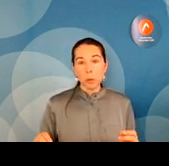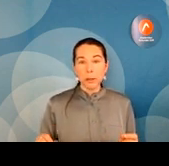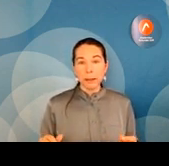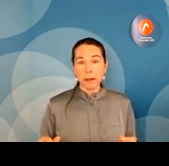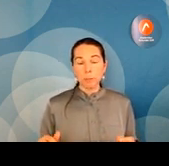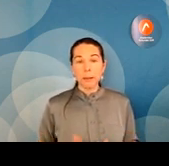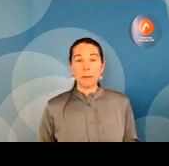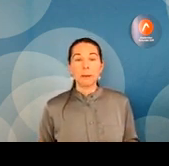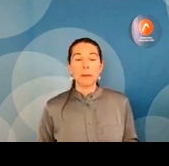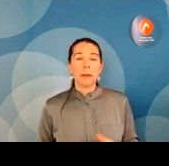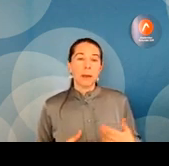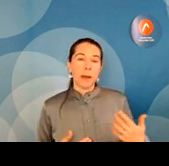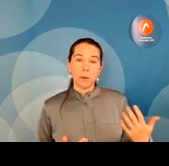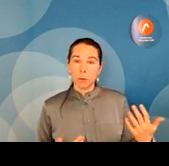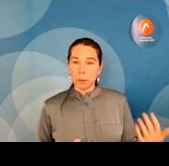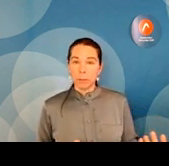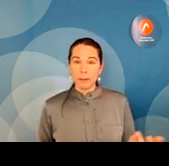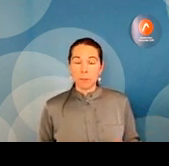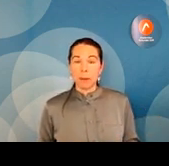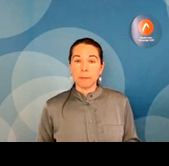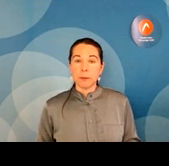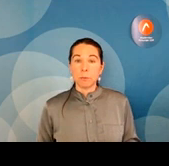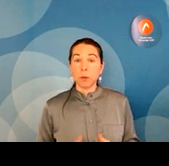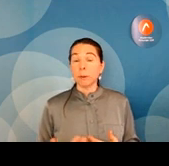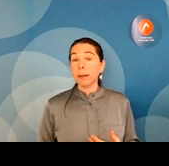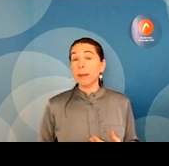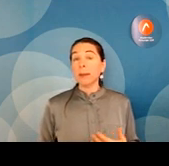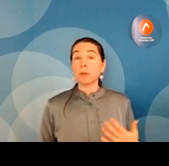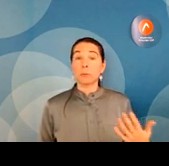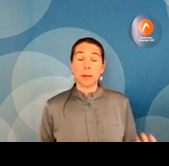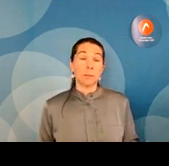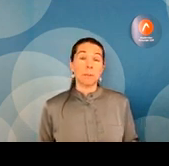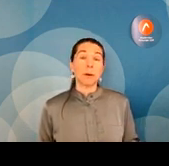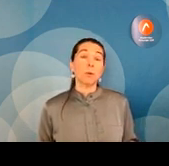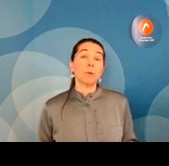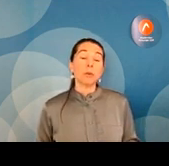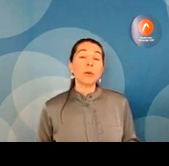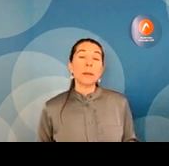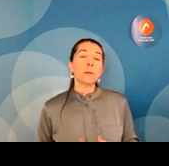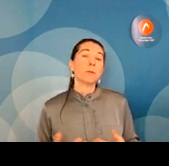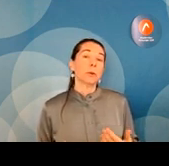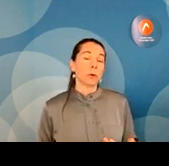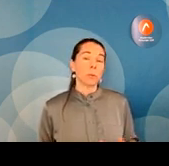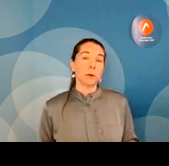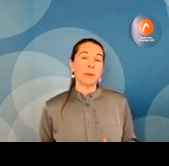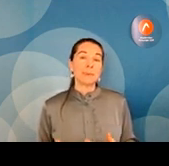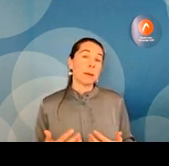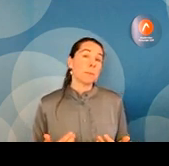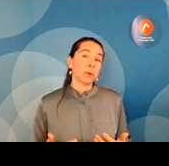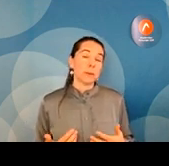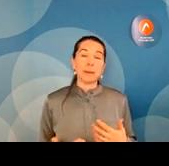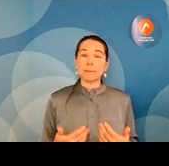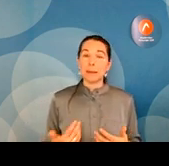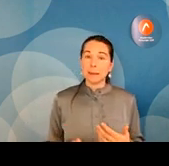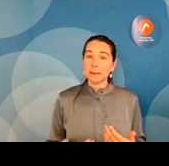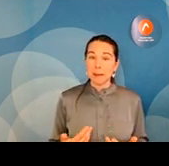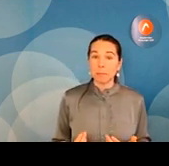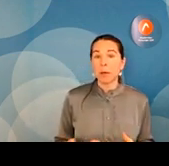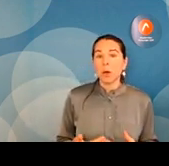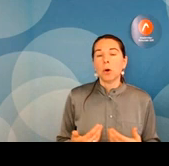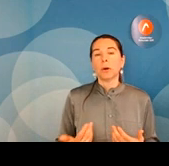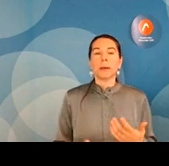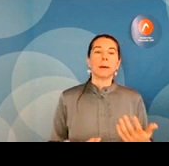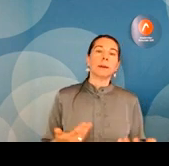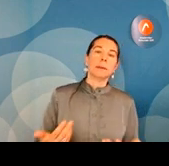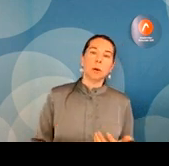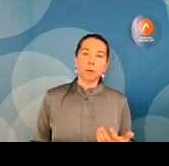liksom är på tårna i arbetet. Är du då en medarbetare som har jobbat längre och som närmar pensionsåldern så är normen ofta att den personen är inte lika